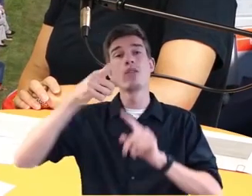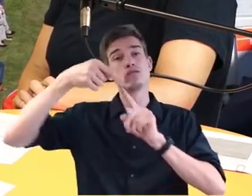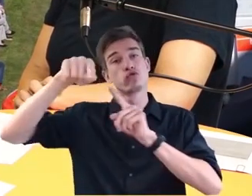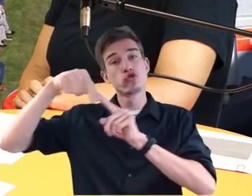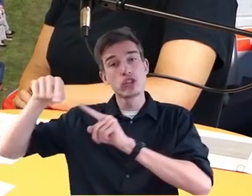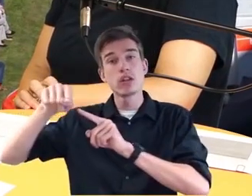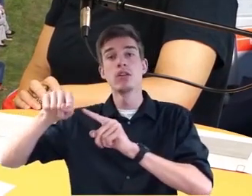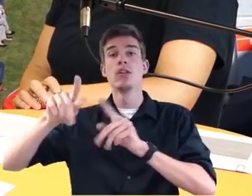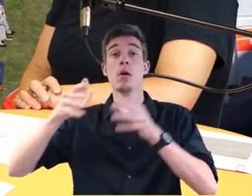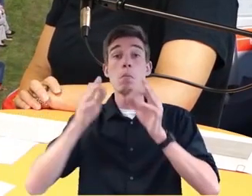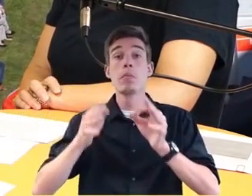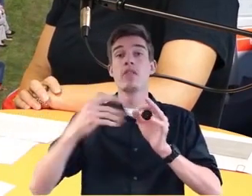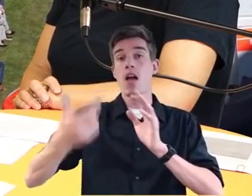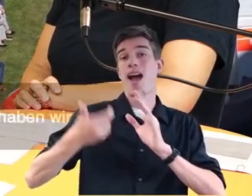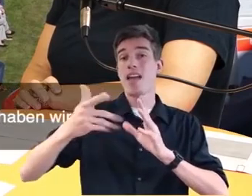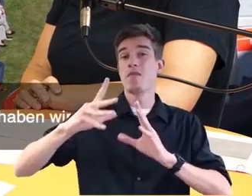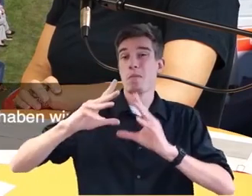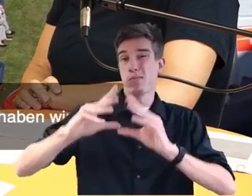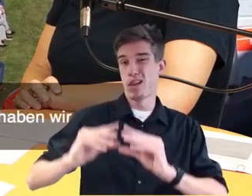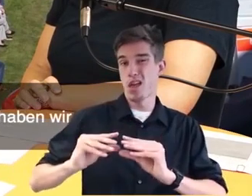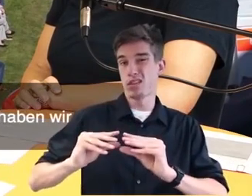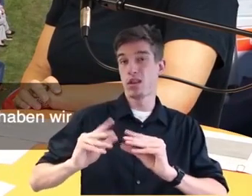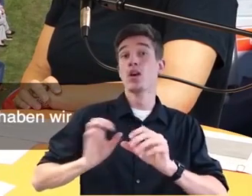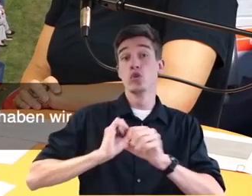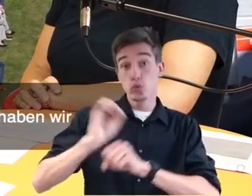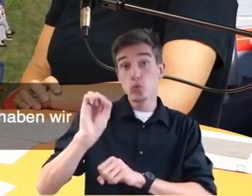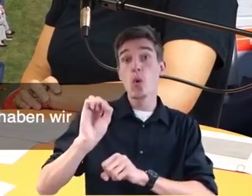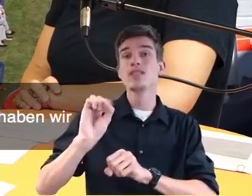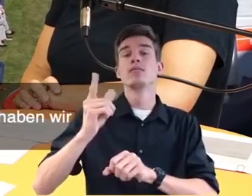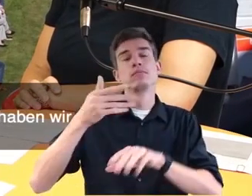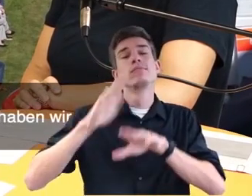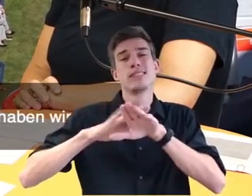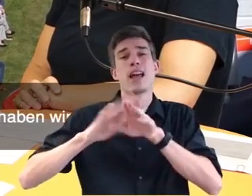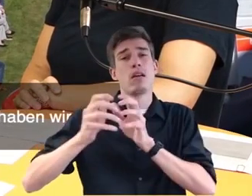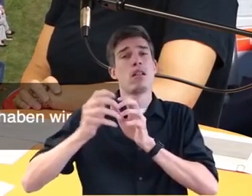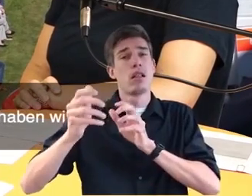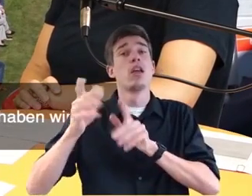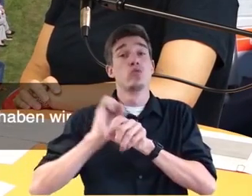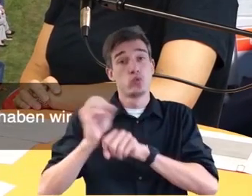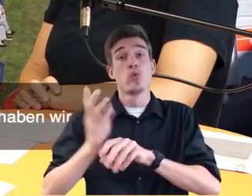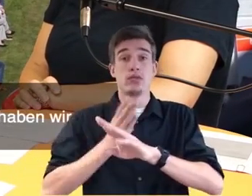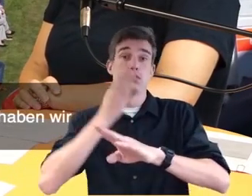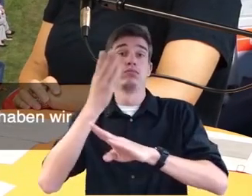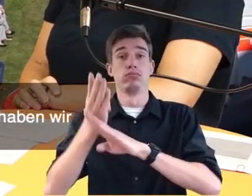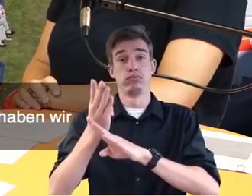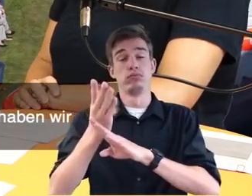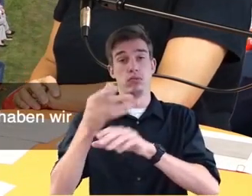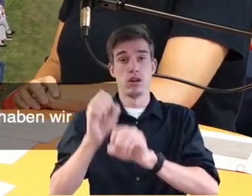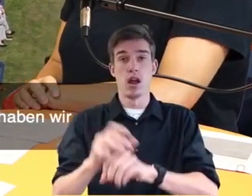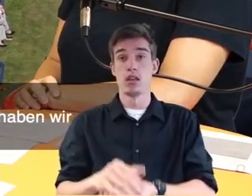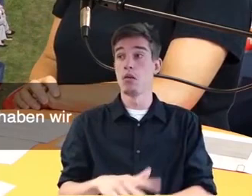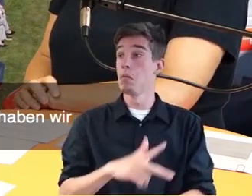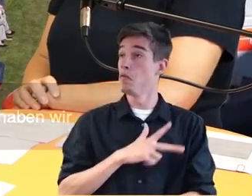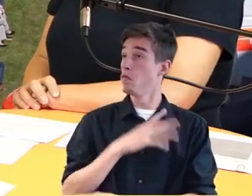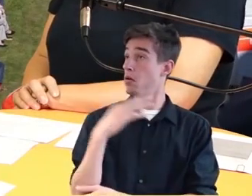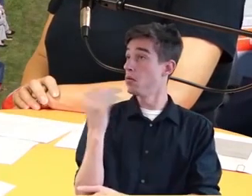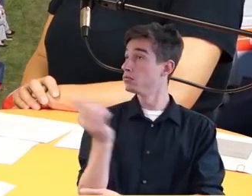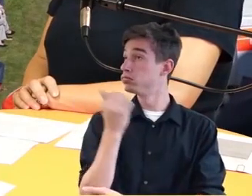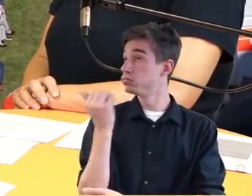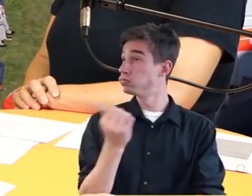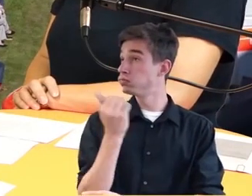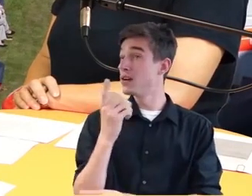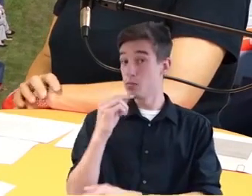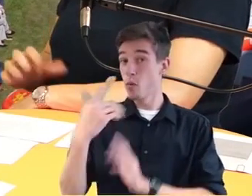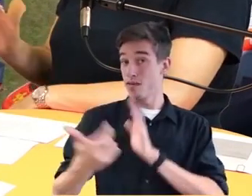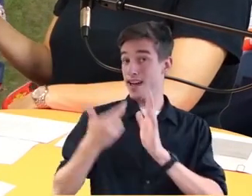auch bei einem platten Reifen den Einsatz dann mit einer Verzögerung fortsetzen zu können. Das ist ja auch wirklich etwas Besonderes. Also mit einem